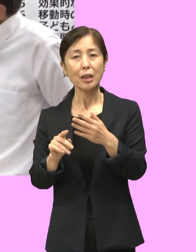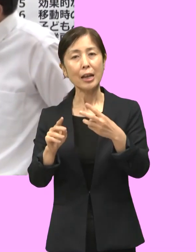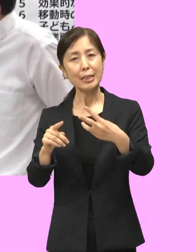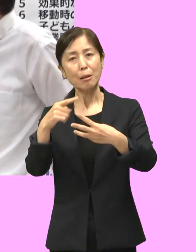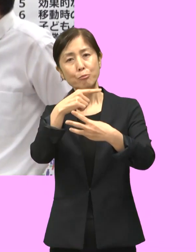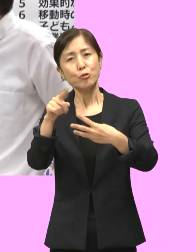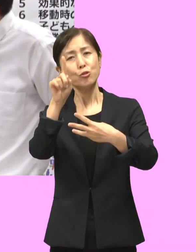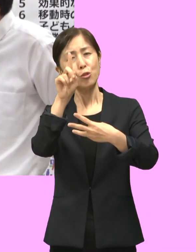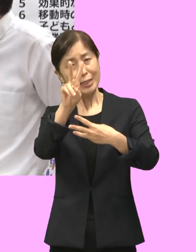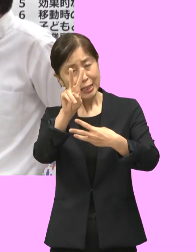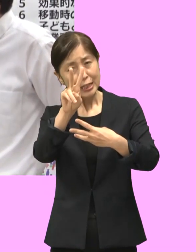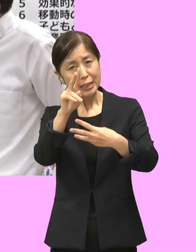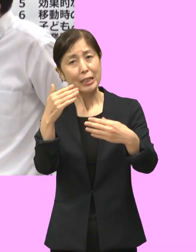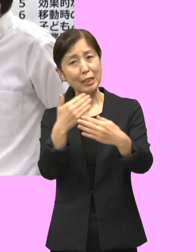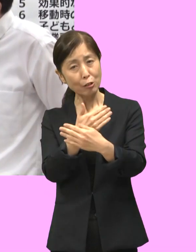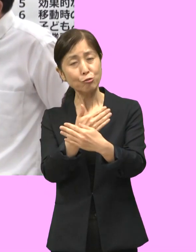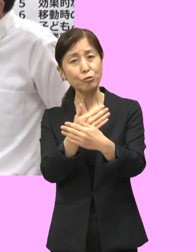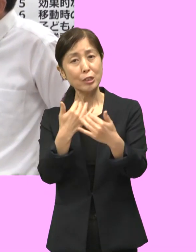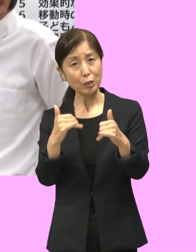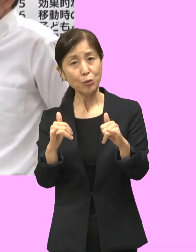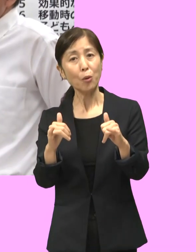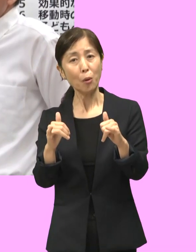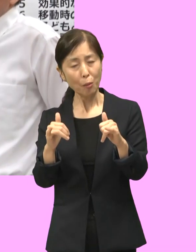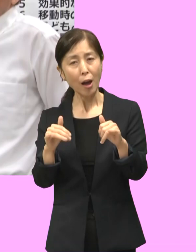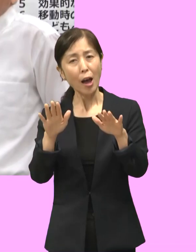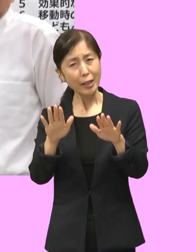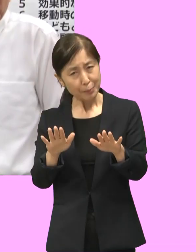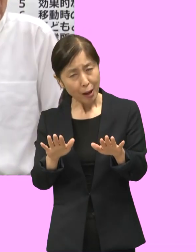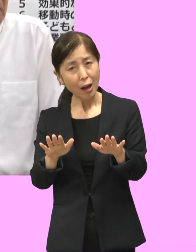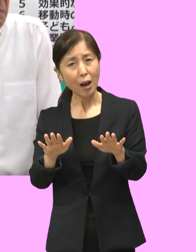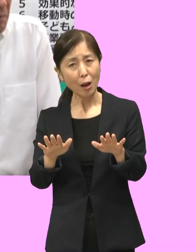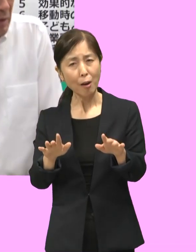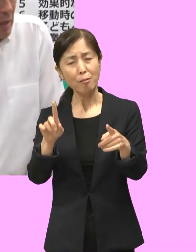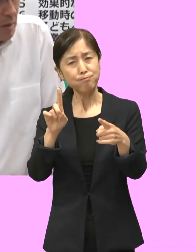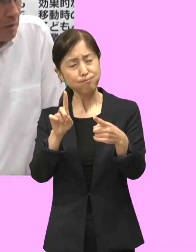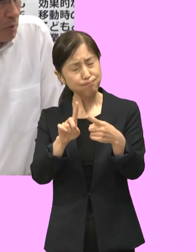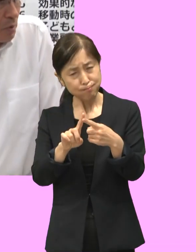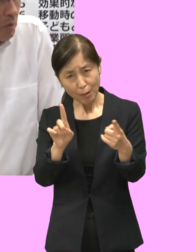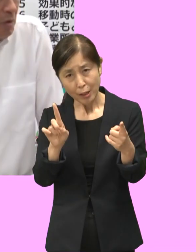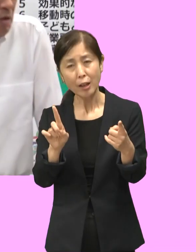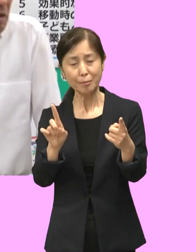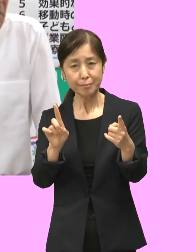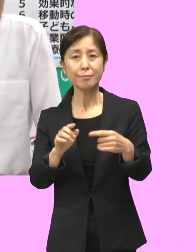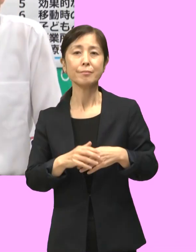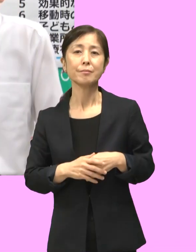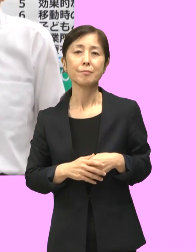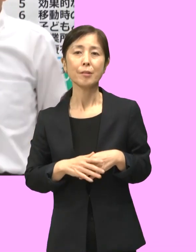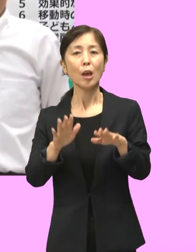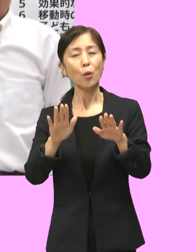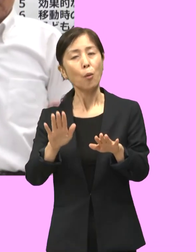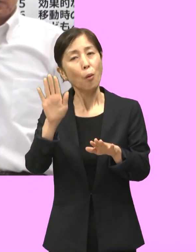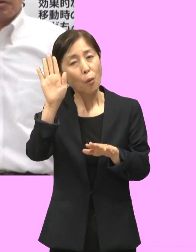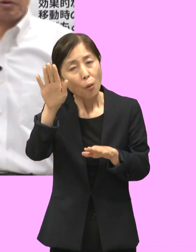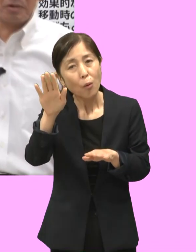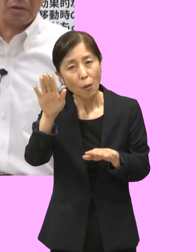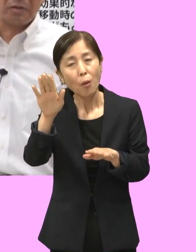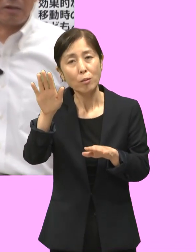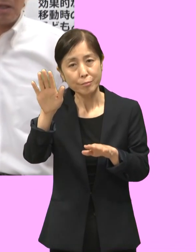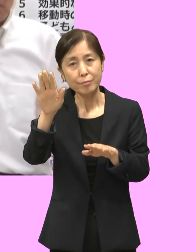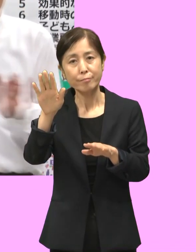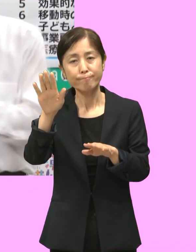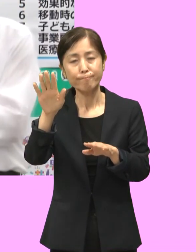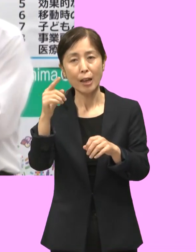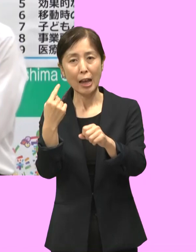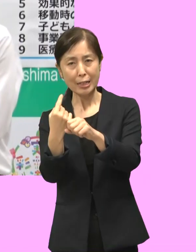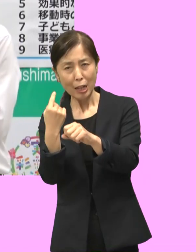分の2は今の被害調査の状況では適用になるところがないんですけども、まあ、今後そういう昨